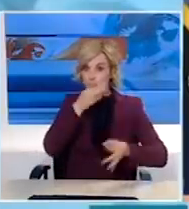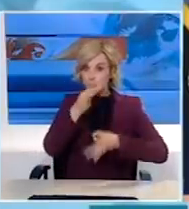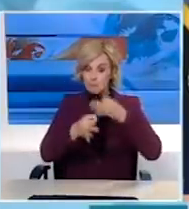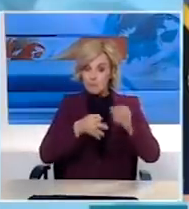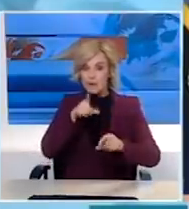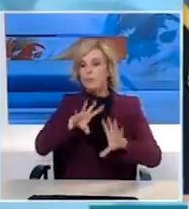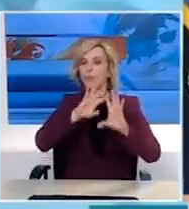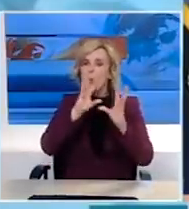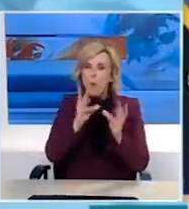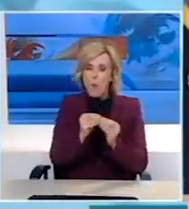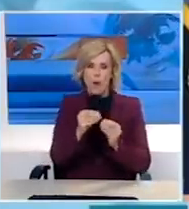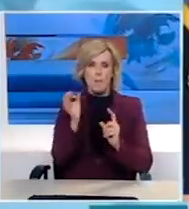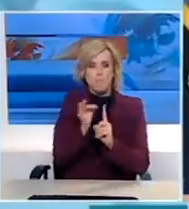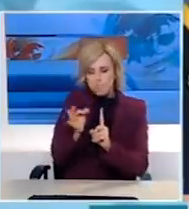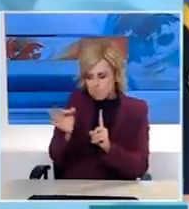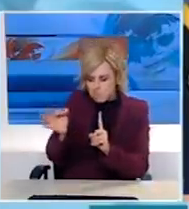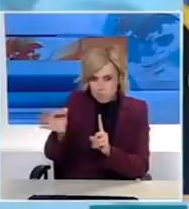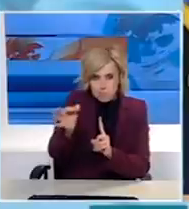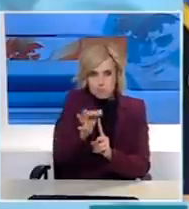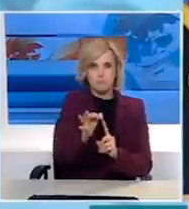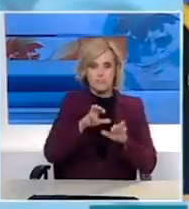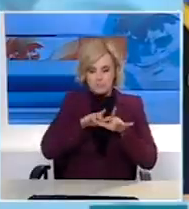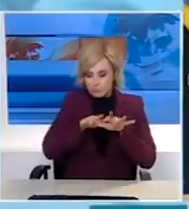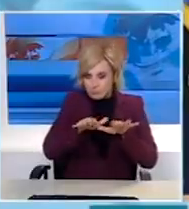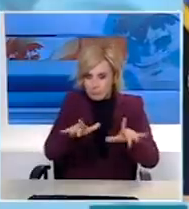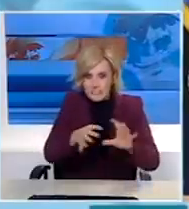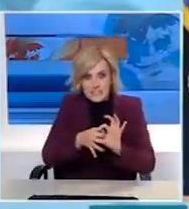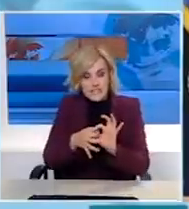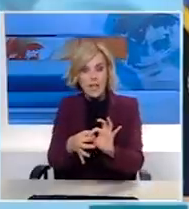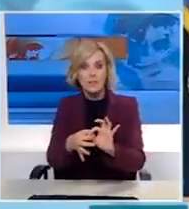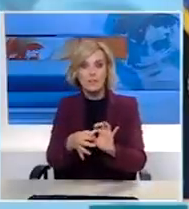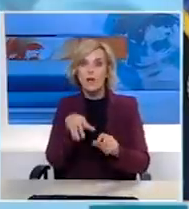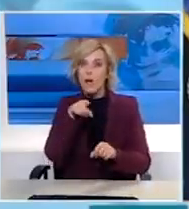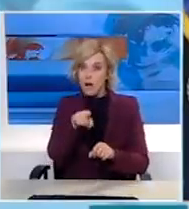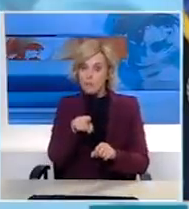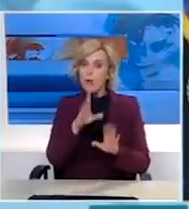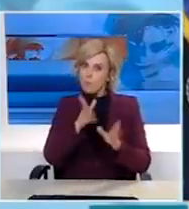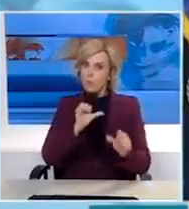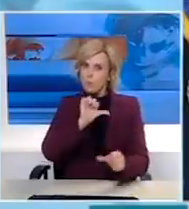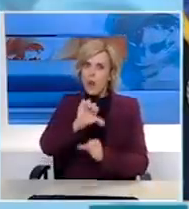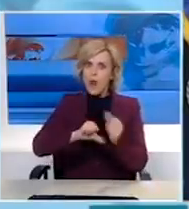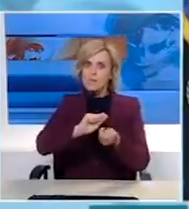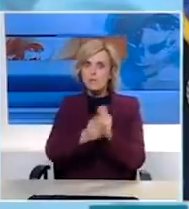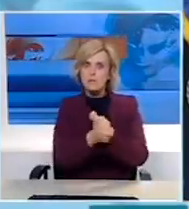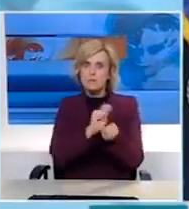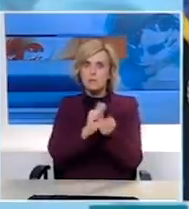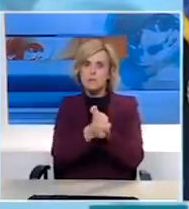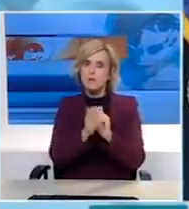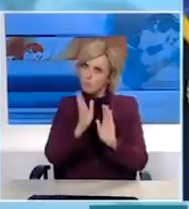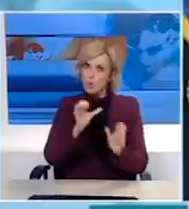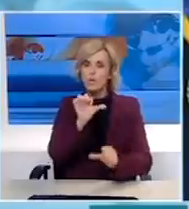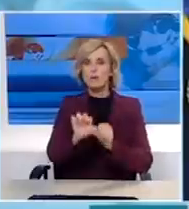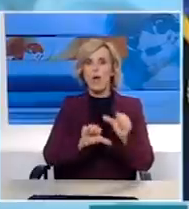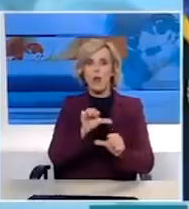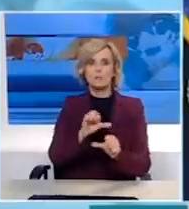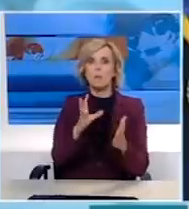οι αριθμοί, όλα αυτά τα κρούσματα τα οποία ανακοινώνονται είναι εξαιρετικά μεταβλητά. Οποιαδήποτε στιγμή, μια οποιαδήποτε